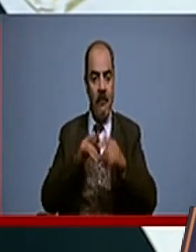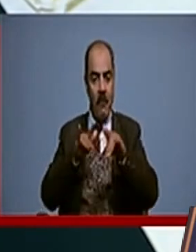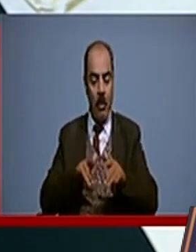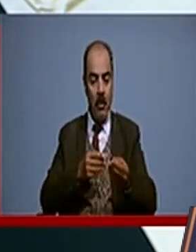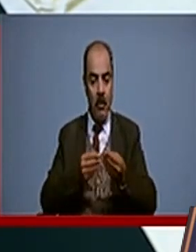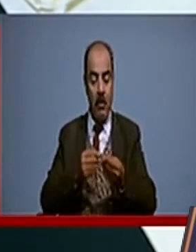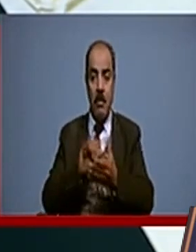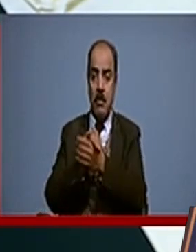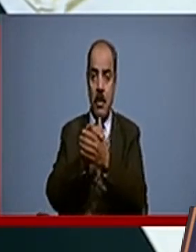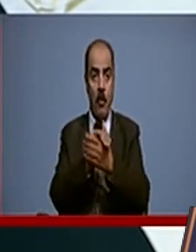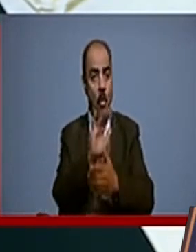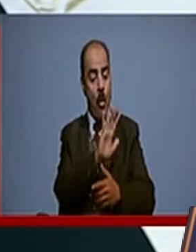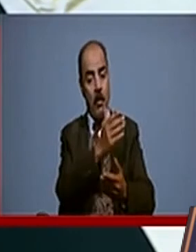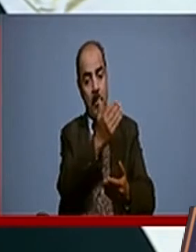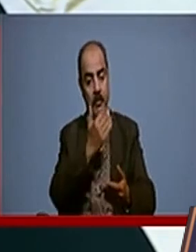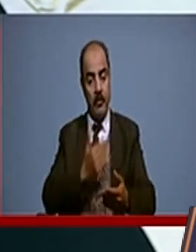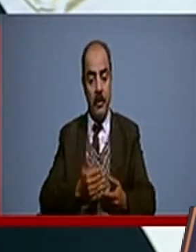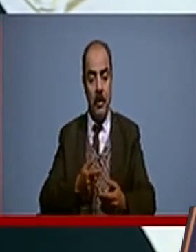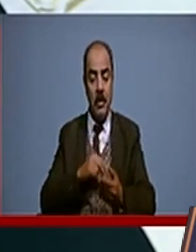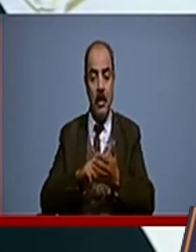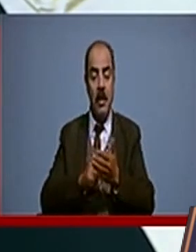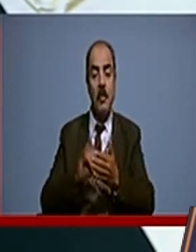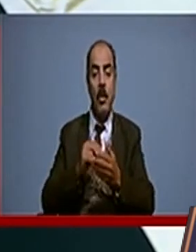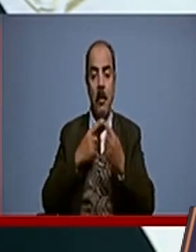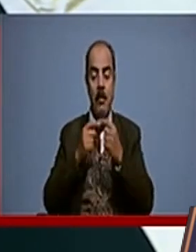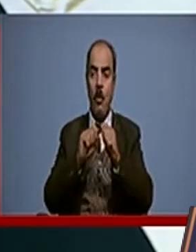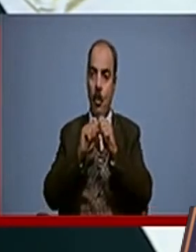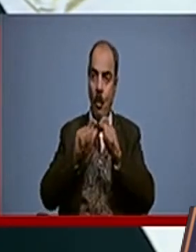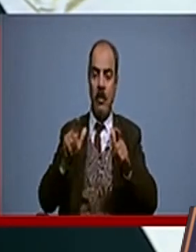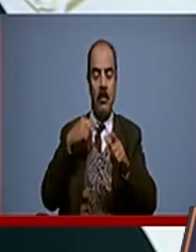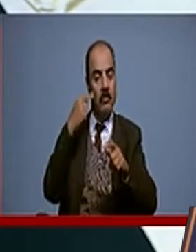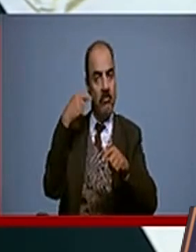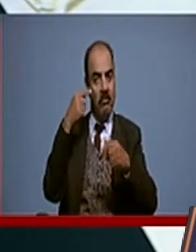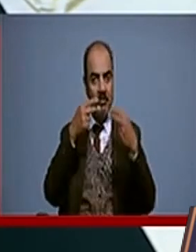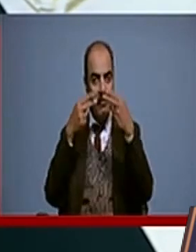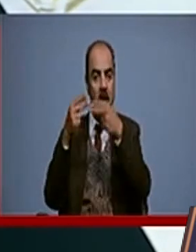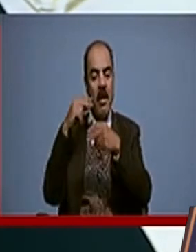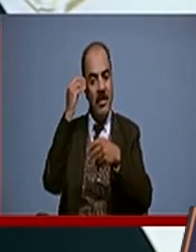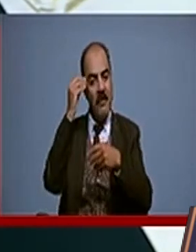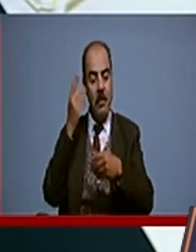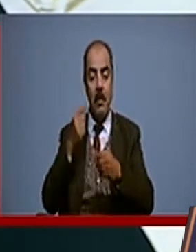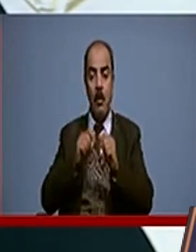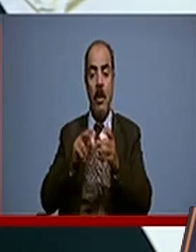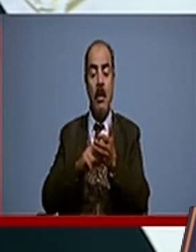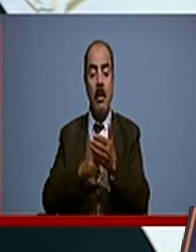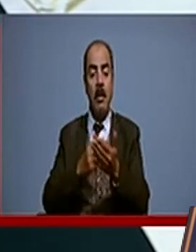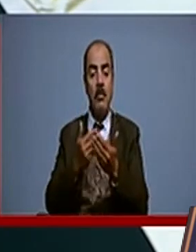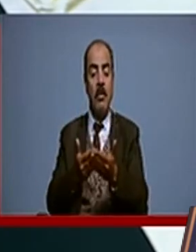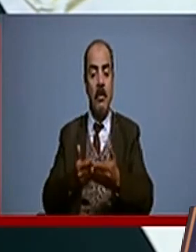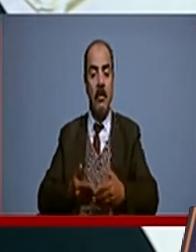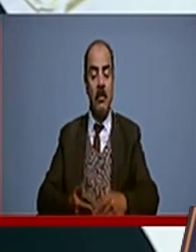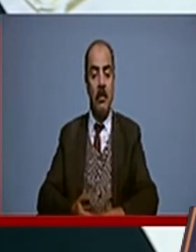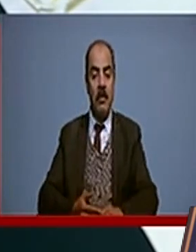أصدقائنا الأوروبيين على ان احنا لنا رؤية مهمة جدا جدا بنطرحها في أهمية